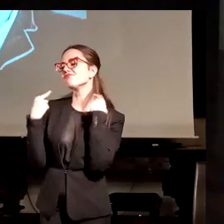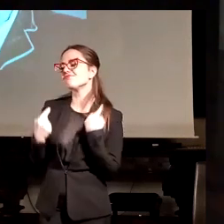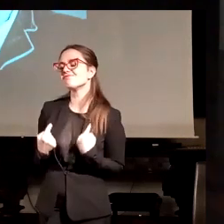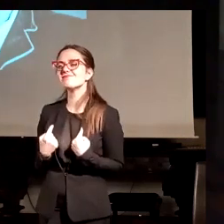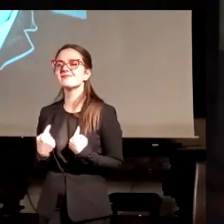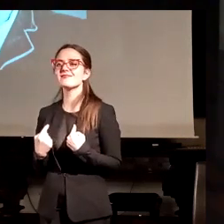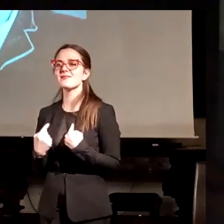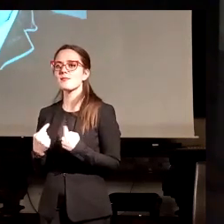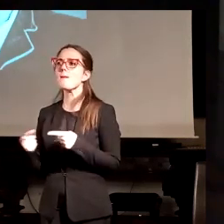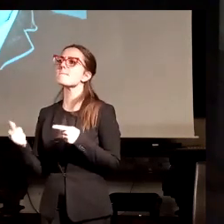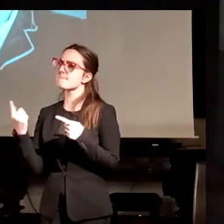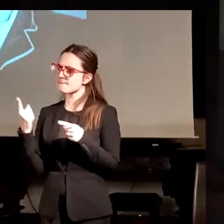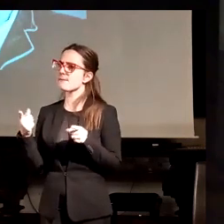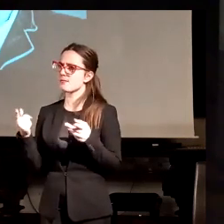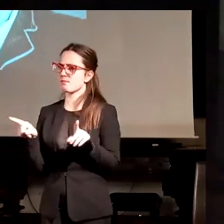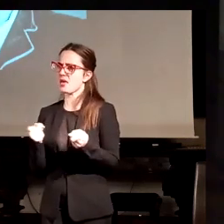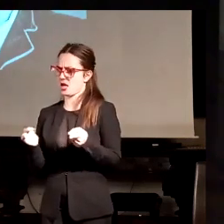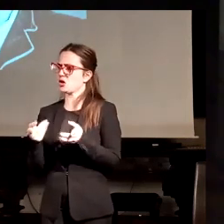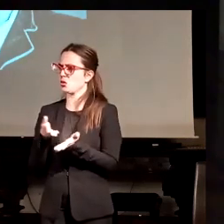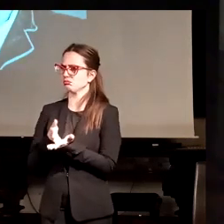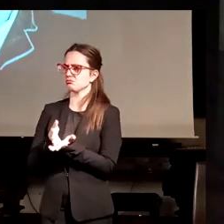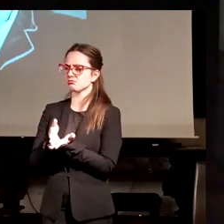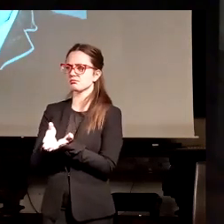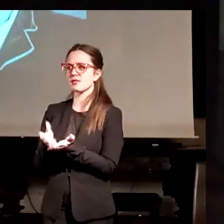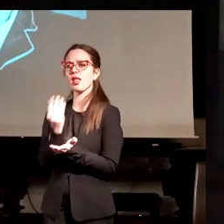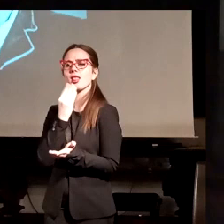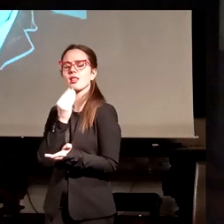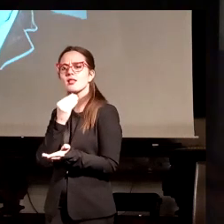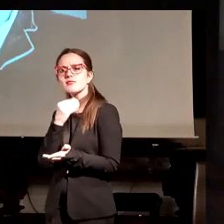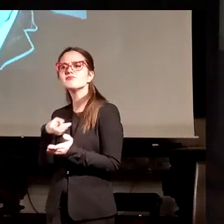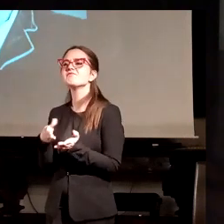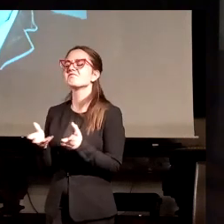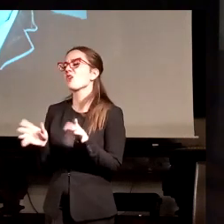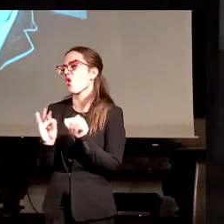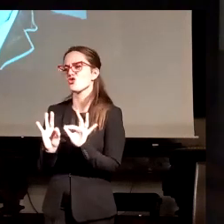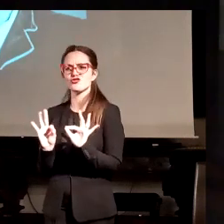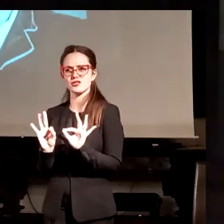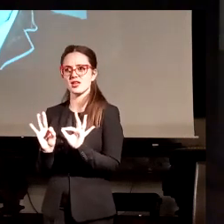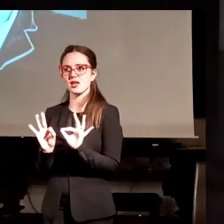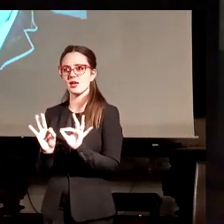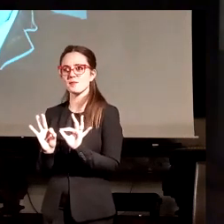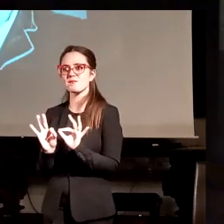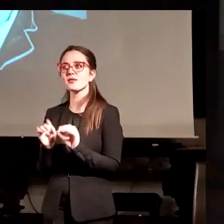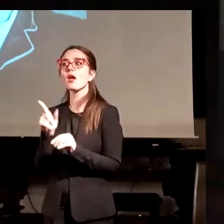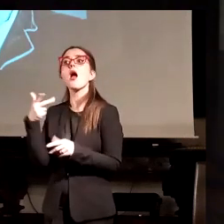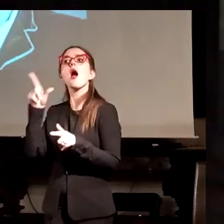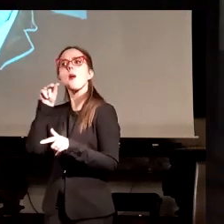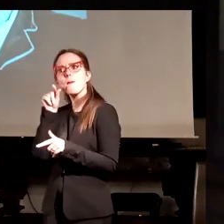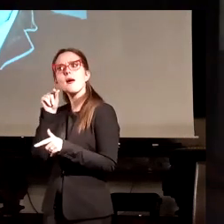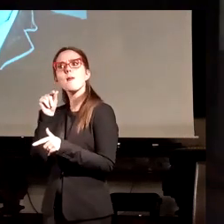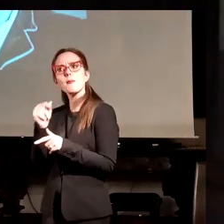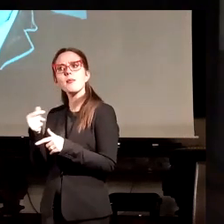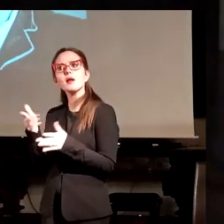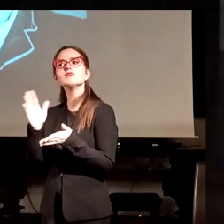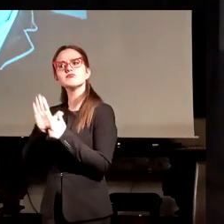veniva abbastanza lungo barbetta appunto e via dicendo i pooh belli per 16 anni perché